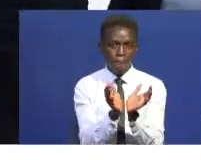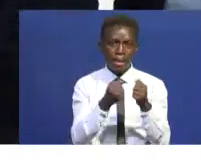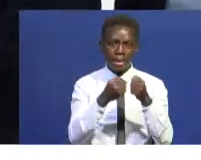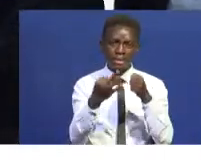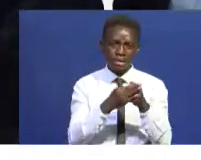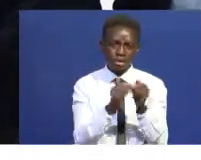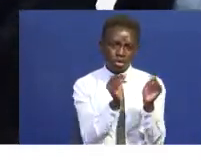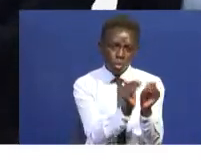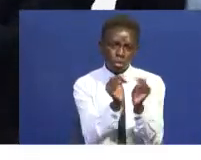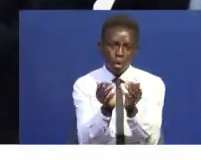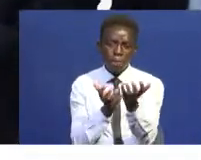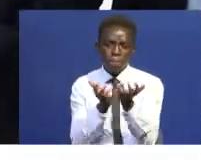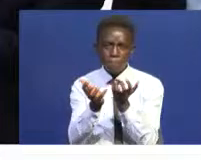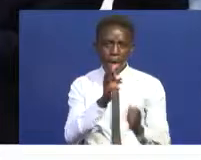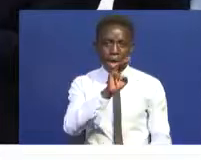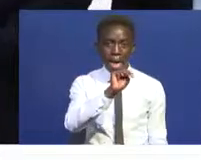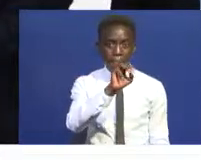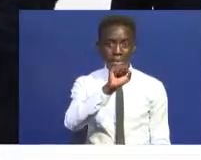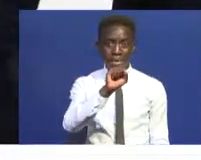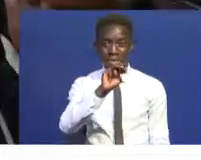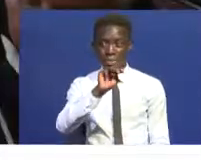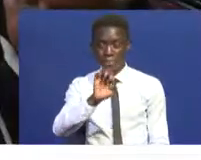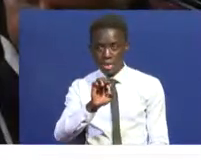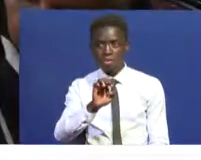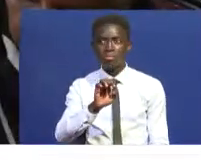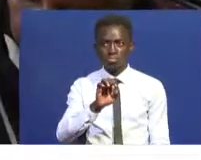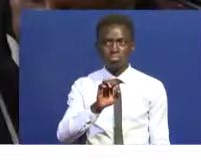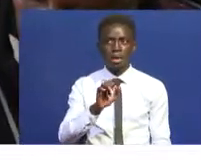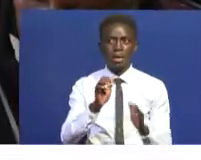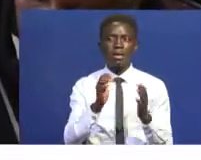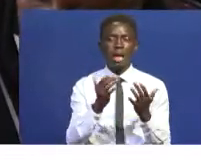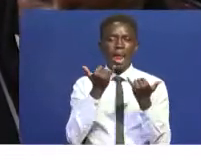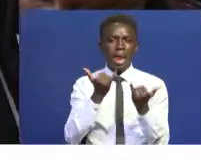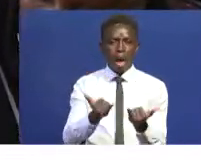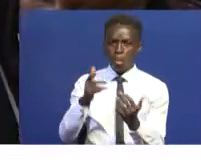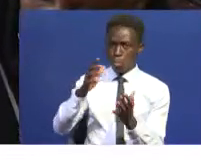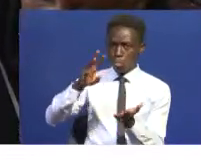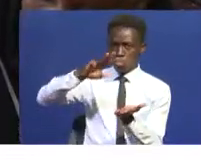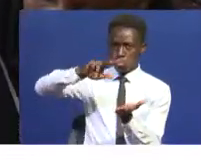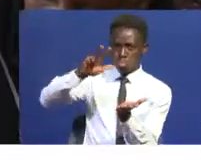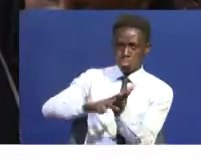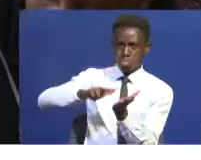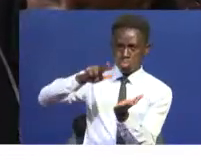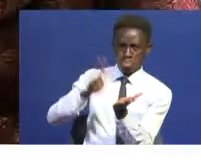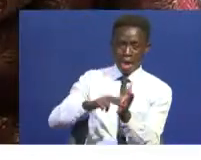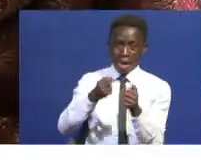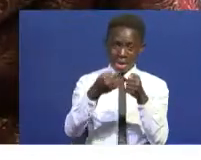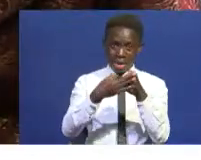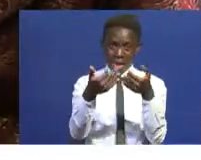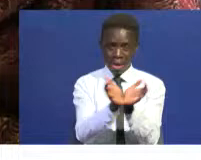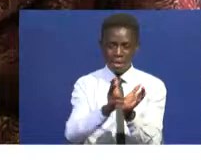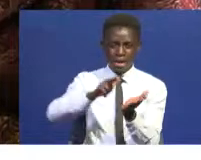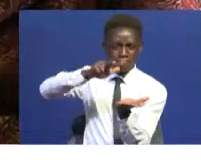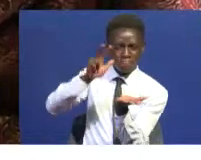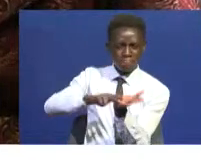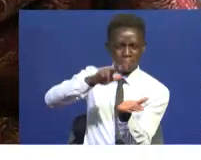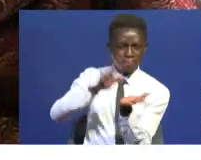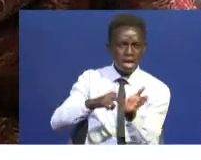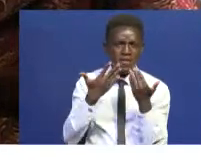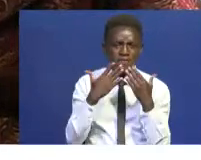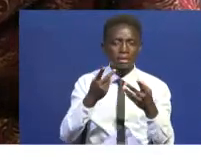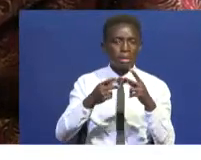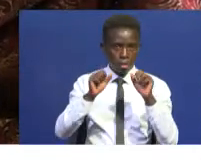na za kadri katika sekta ya utayarishaji bidhaa za kilimo zimeidhinishwa kuanza kuuza bidhaa zao kwenye masoko ya